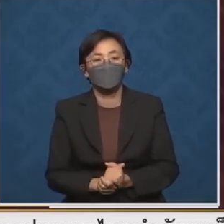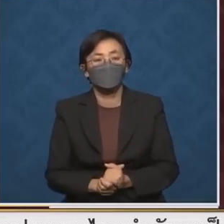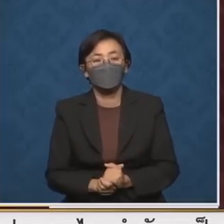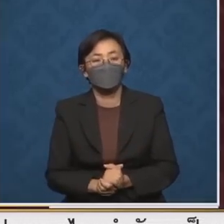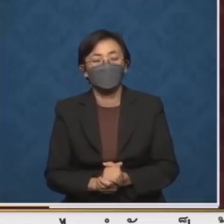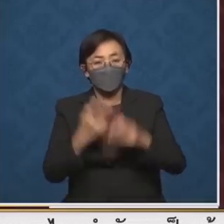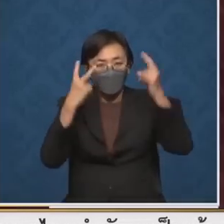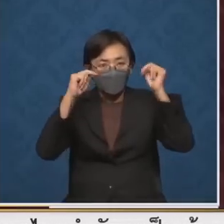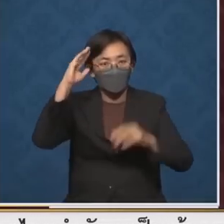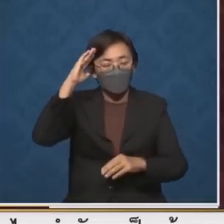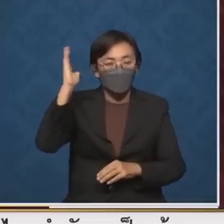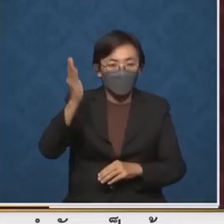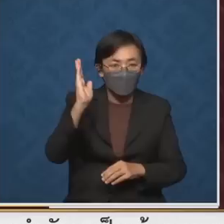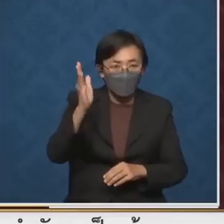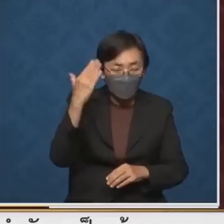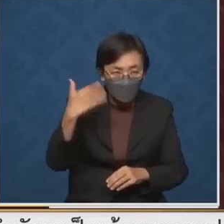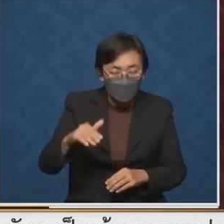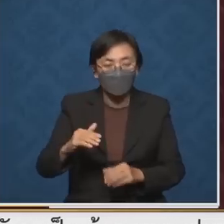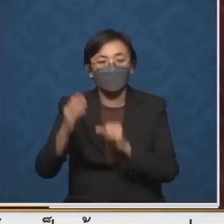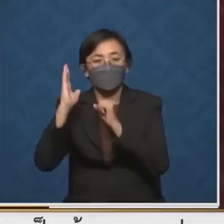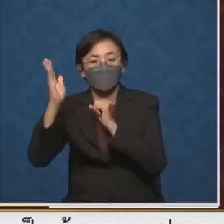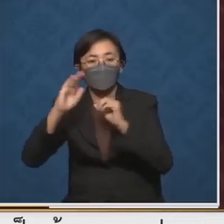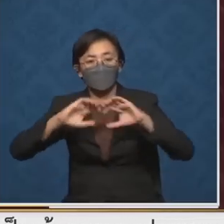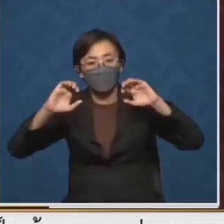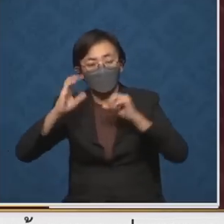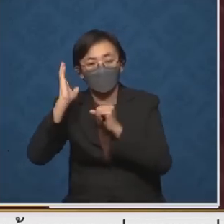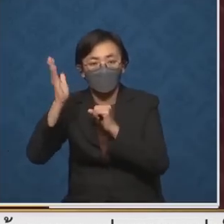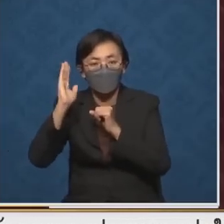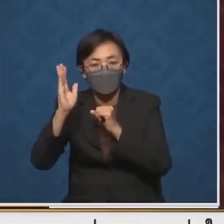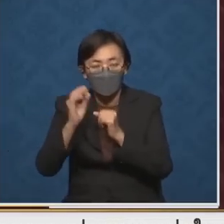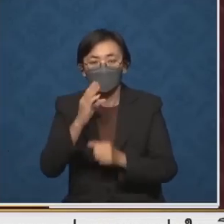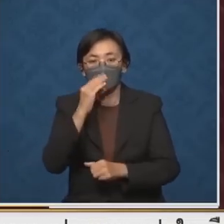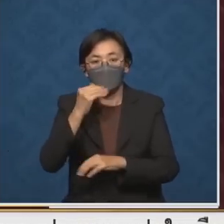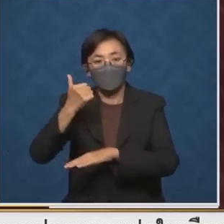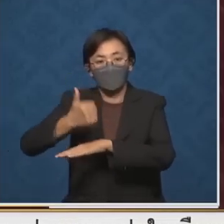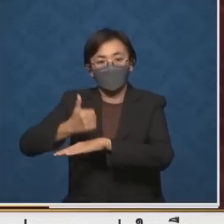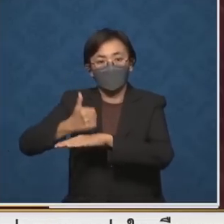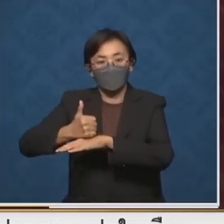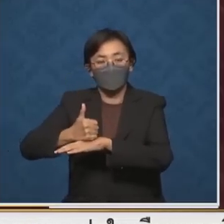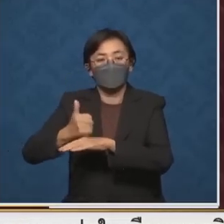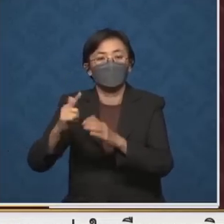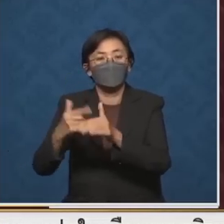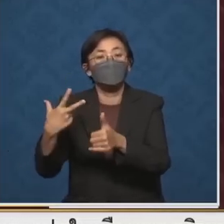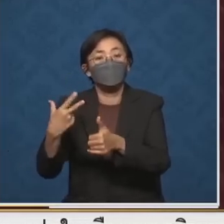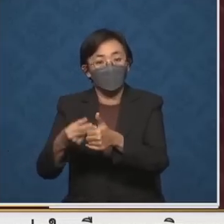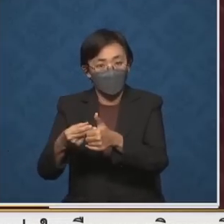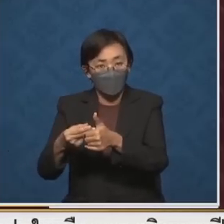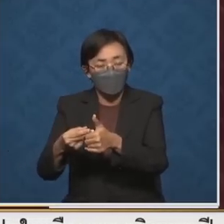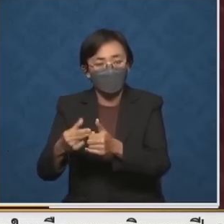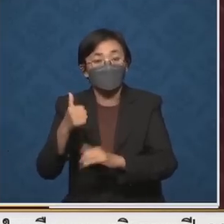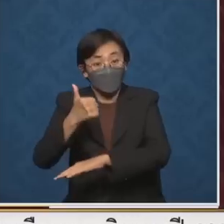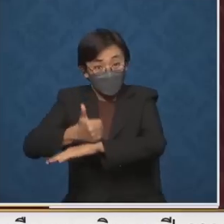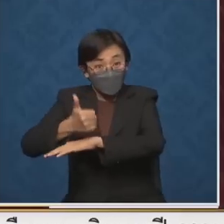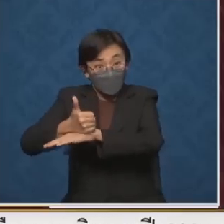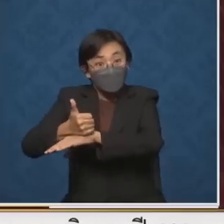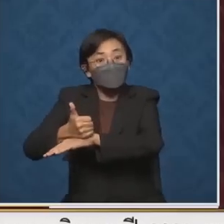มาอีก ถแหงอีกแล้วก็อ้างถึงผู้อำนวยการสูญวัคซีนแ่งชาติ บอกว่